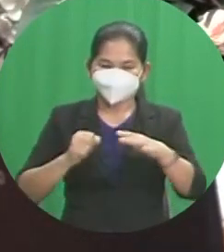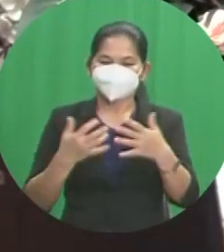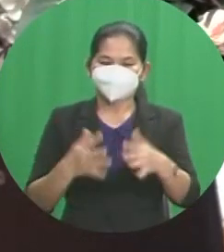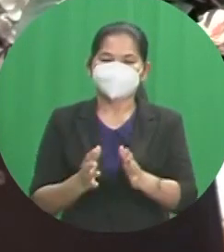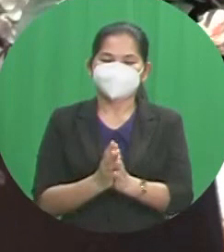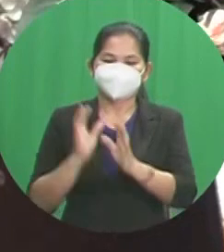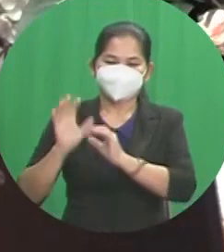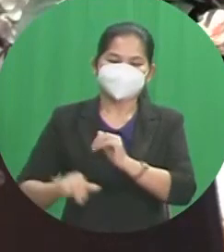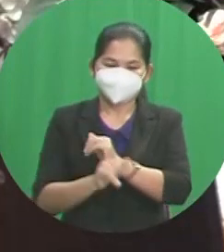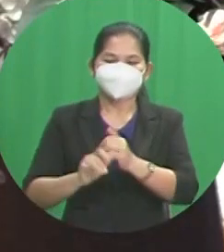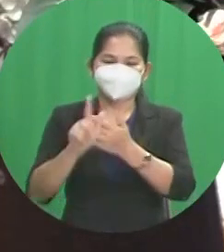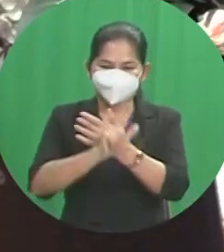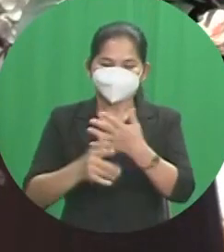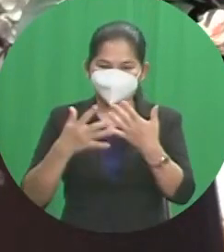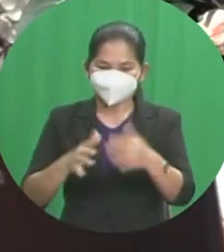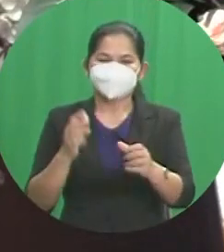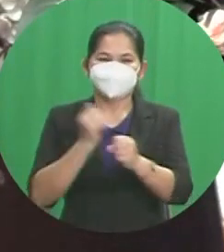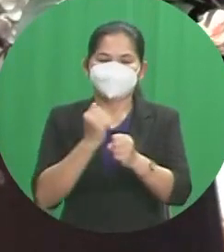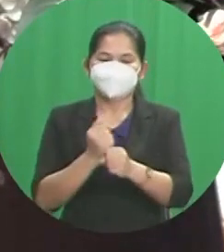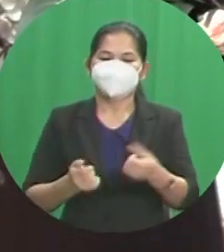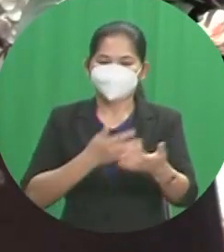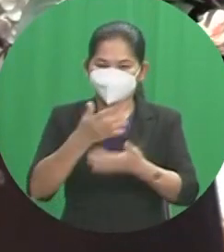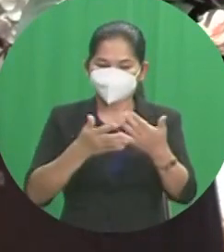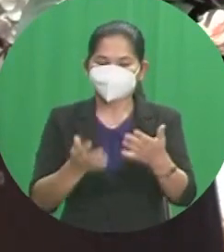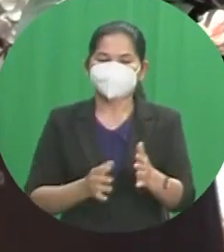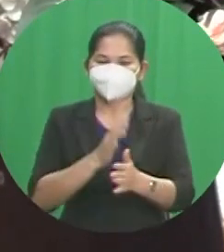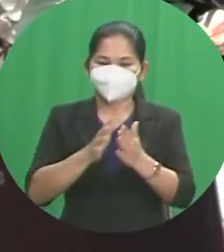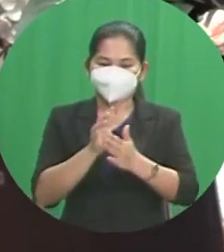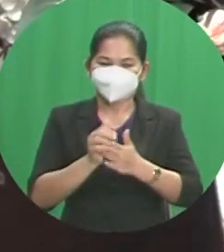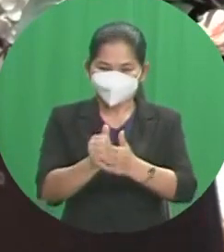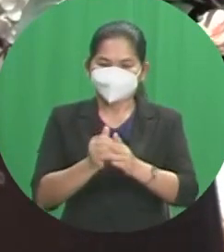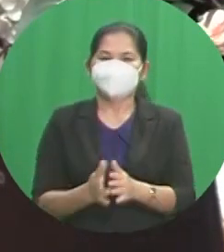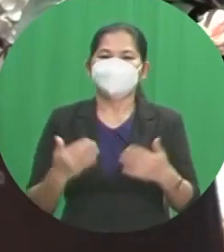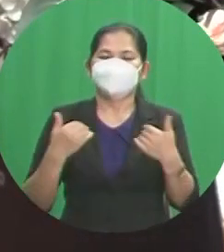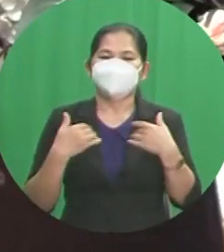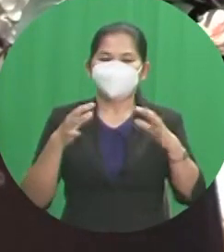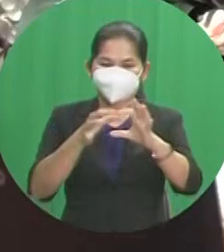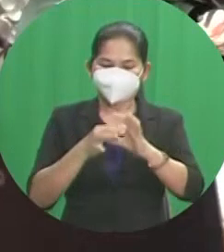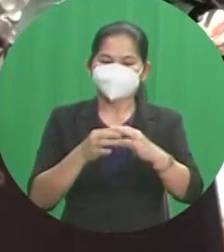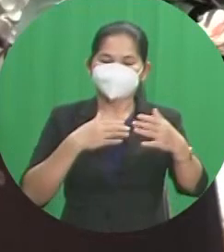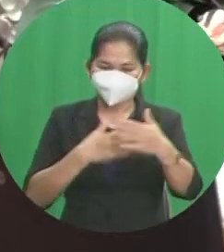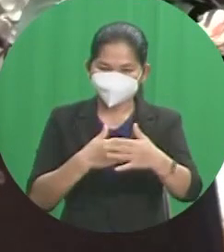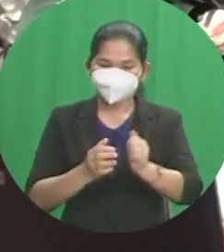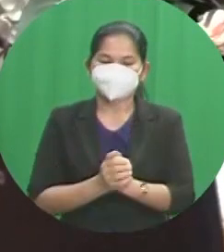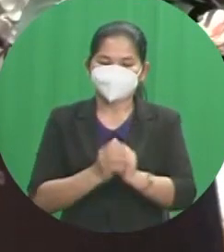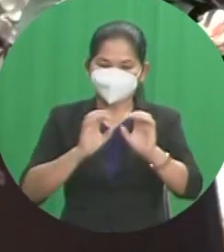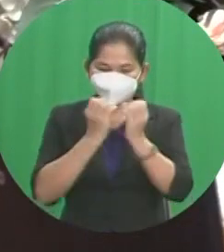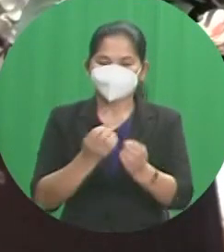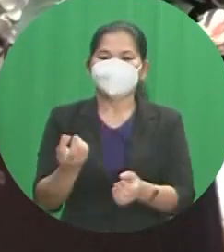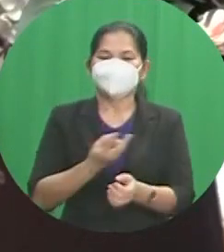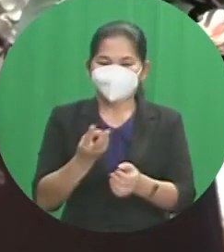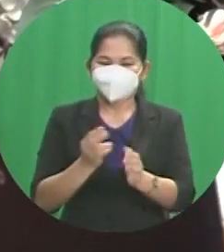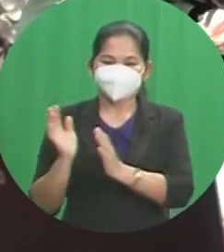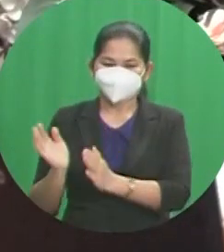ឍវិស័យកសិកម្មនៅជនបទដែលជាសេនាធិការជូនរាជរដ្ឋាភិបាលបានសហការយ៉ាងជិតស្និទ្ធជាមួយនឹងអង្គការដៃគូ